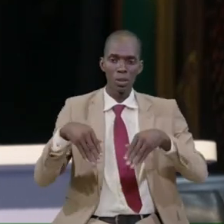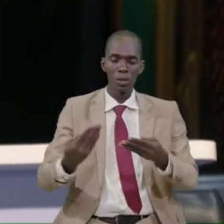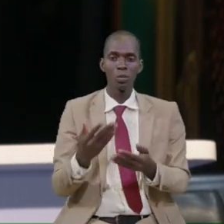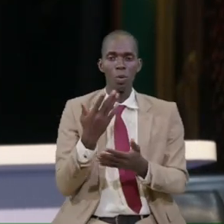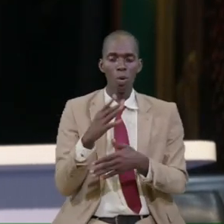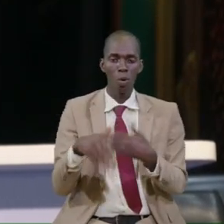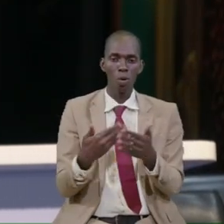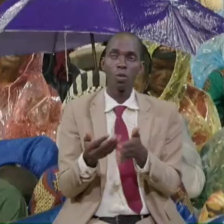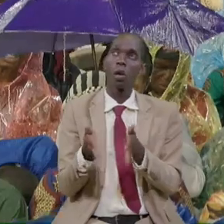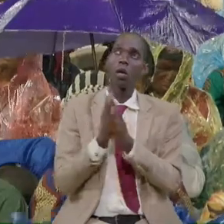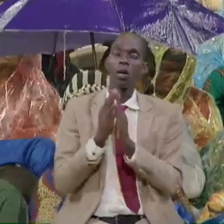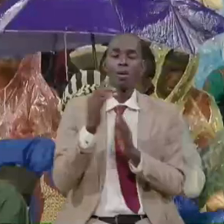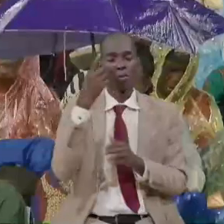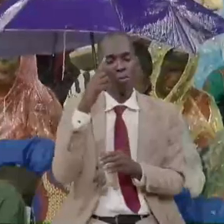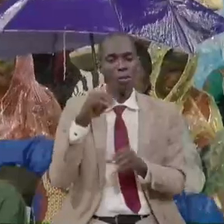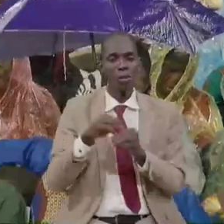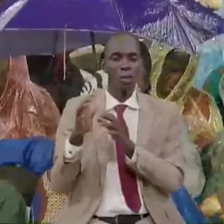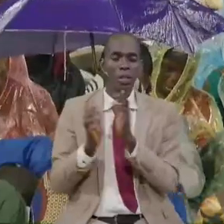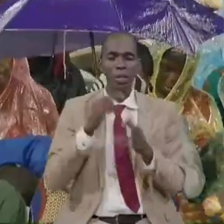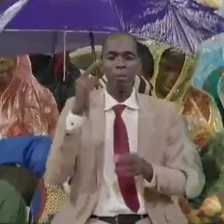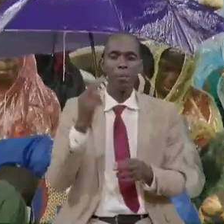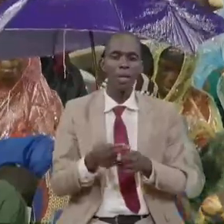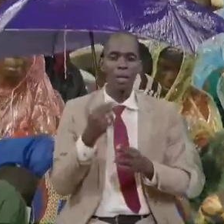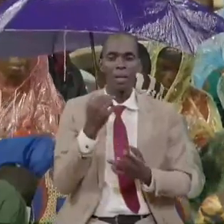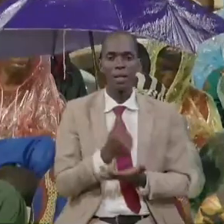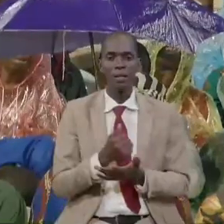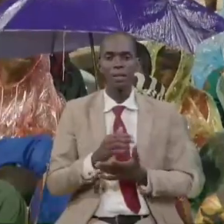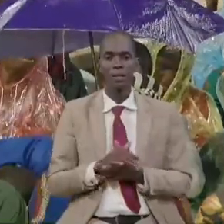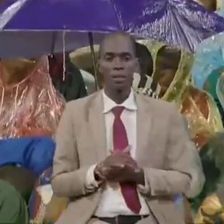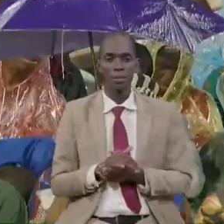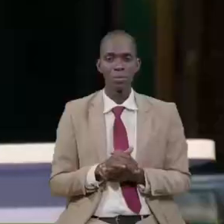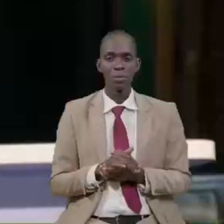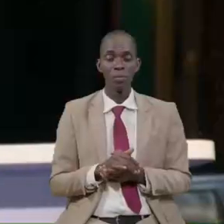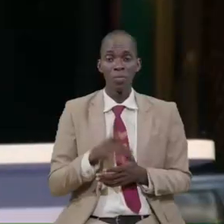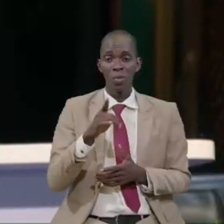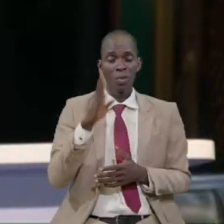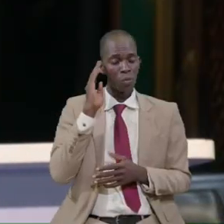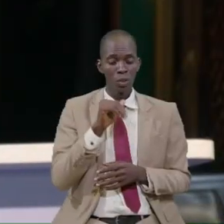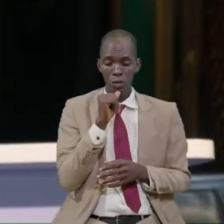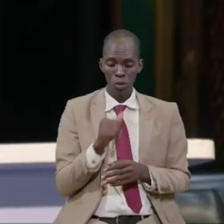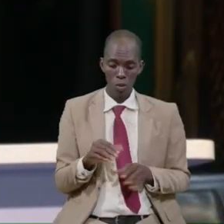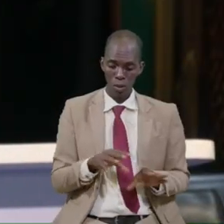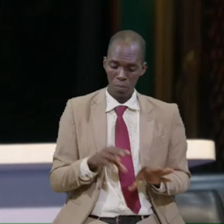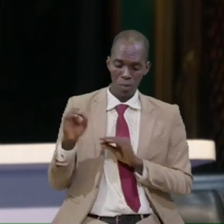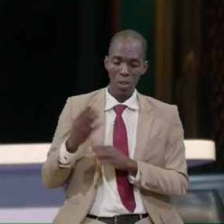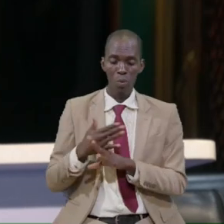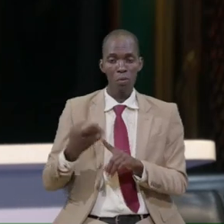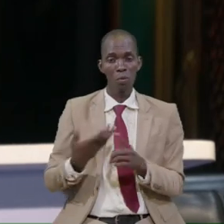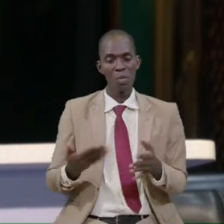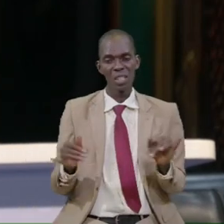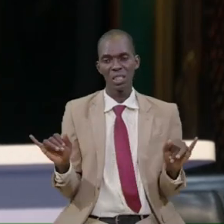votre demande. Je crois que quelqu'un dira amen. Vous n'allez pas quitter ici les mêmes.